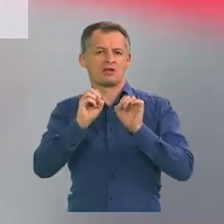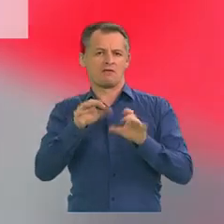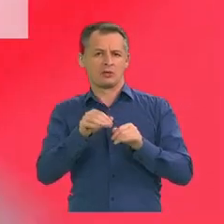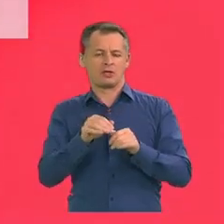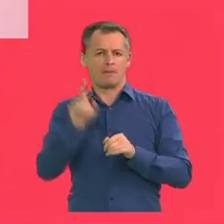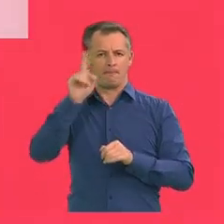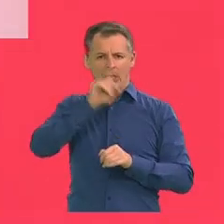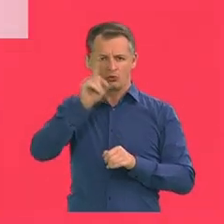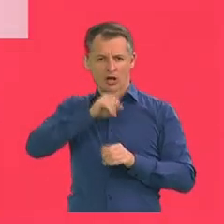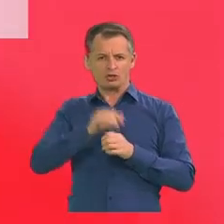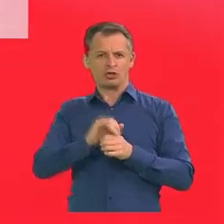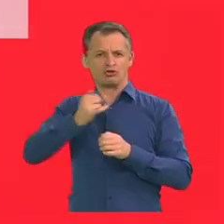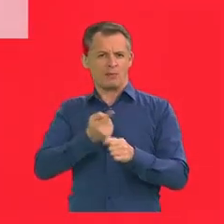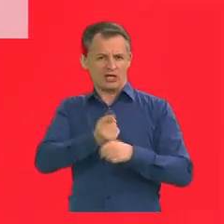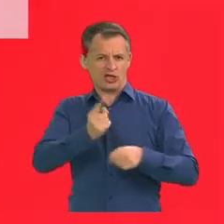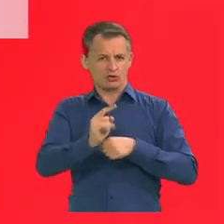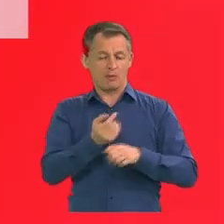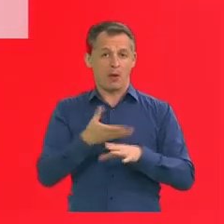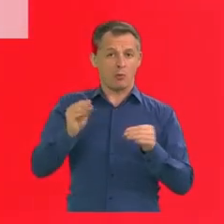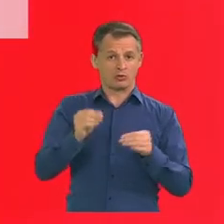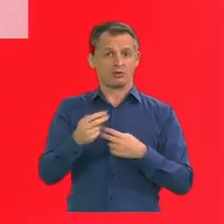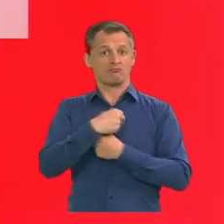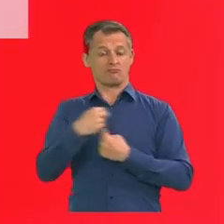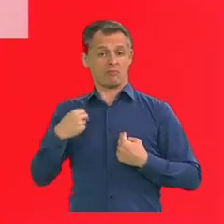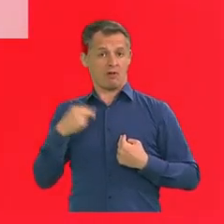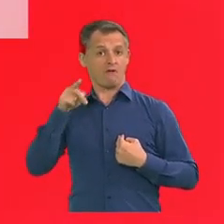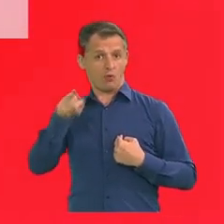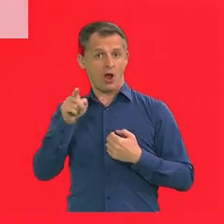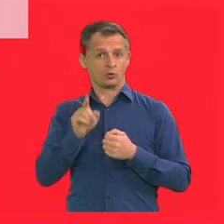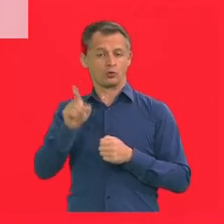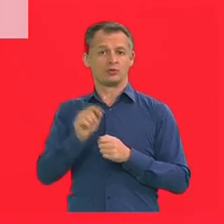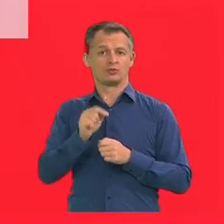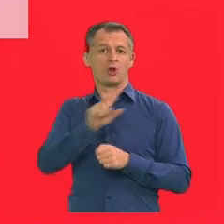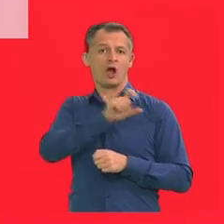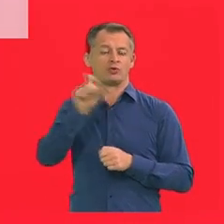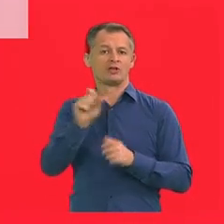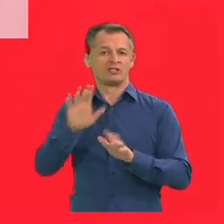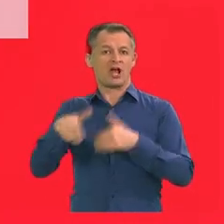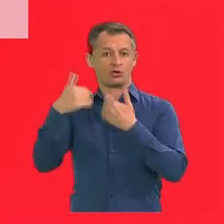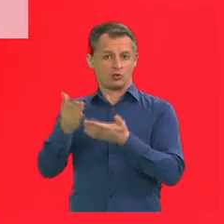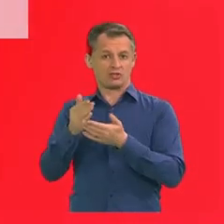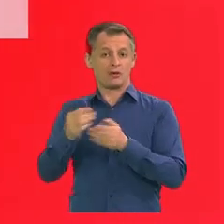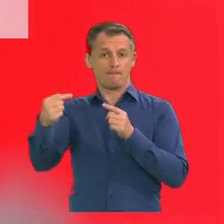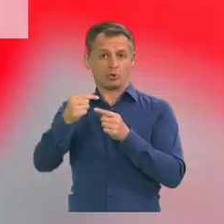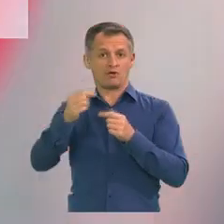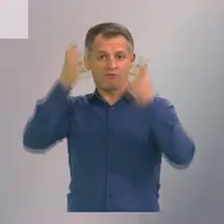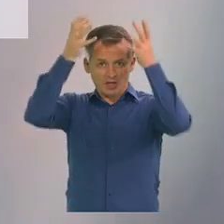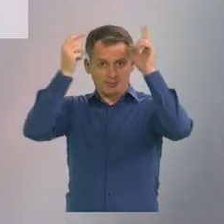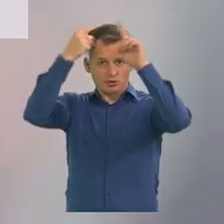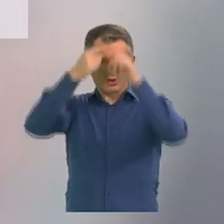caracter mincinos și chiar calomnie. Ba mai mult, apărarea consideră că acuzațiile ce îi se aduc arhiepiscopului sunt